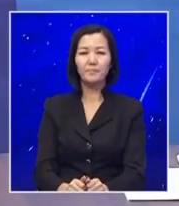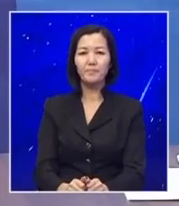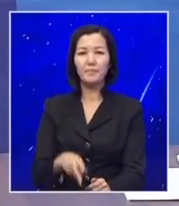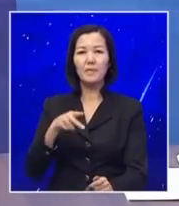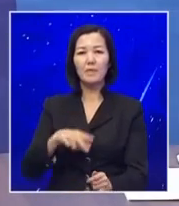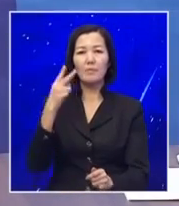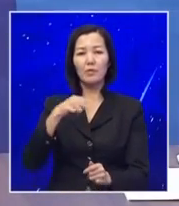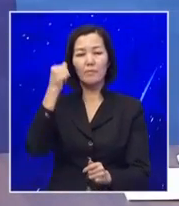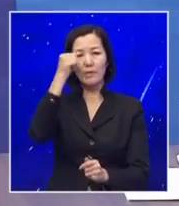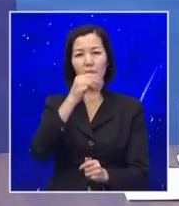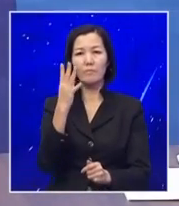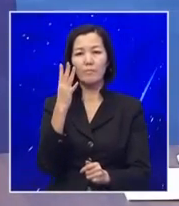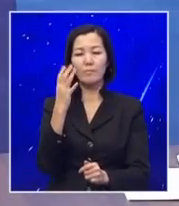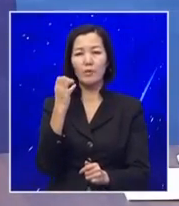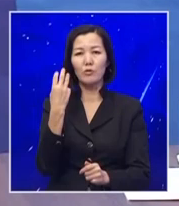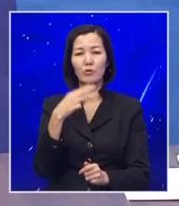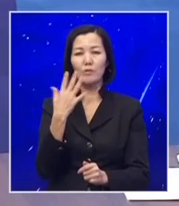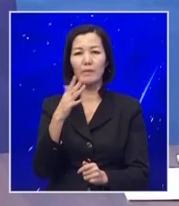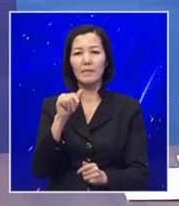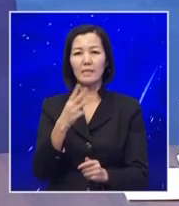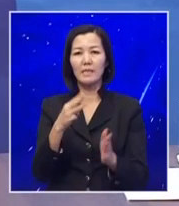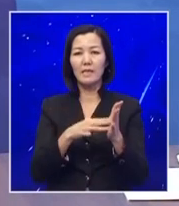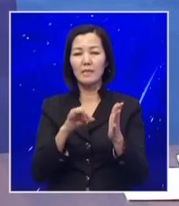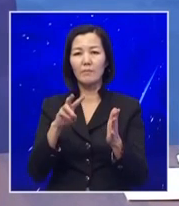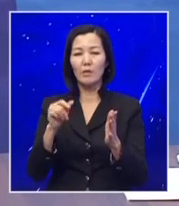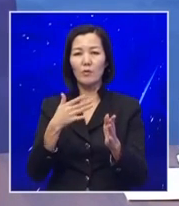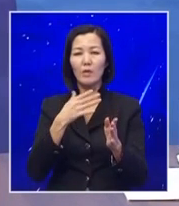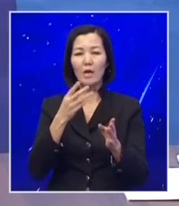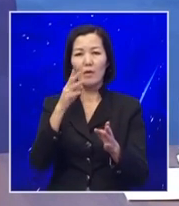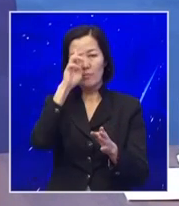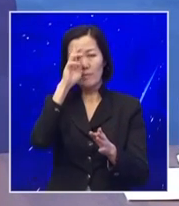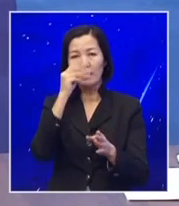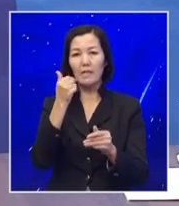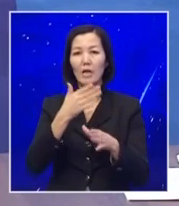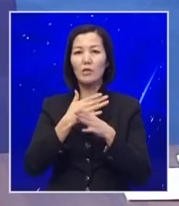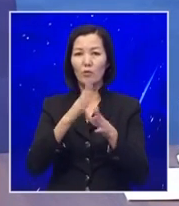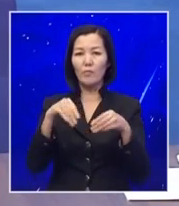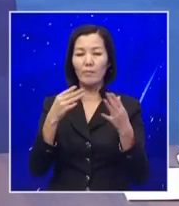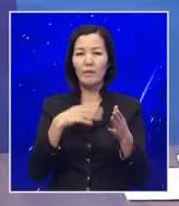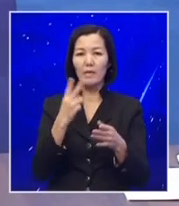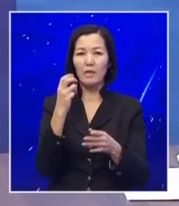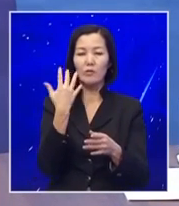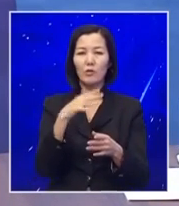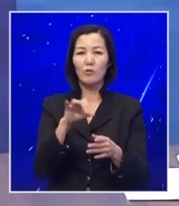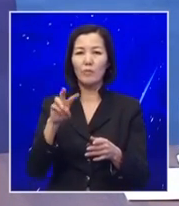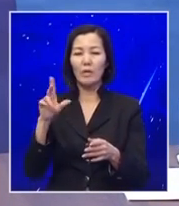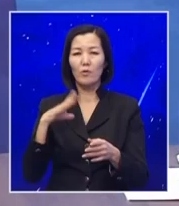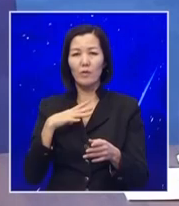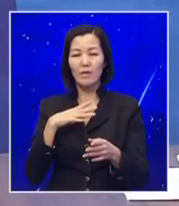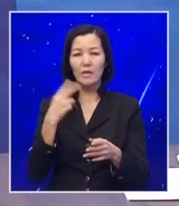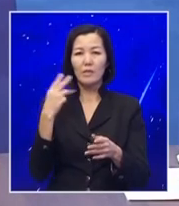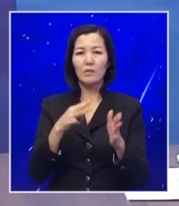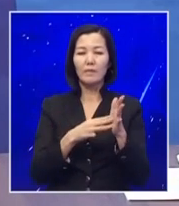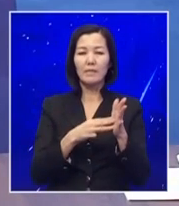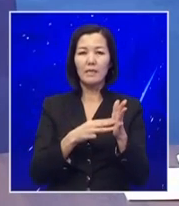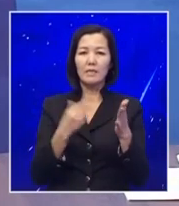2020 жылы 535,8 миллион тенге субсидия төленді, 250 миллион тенгеге